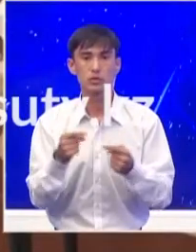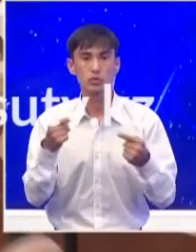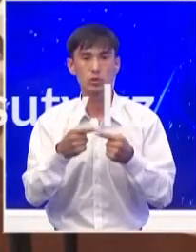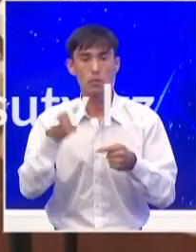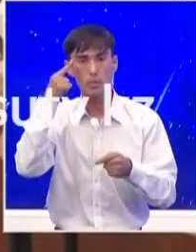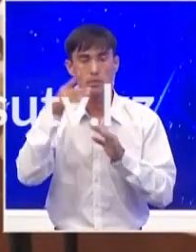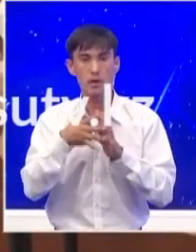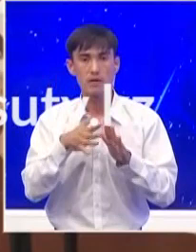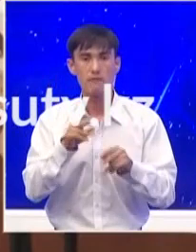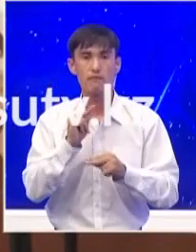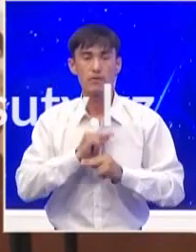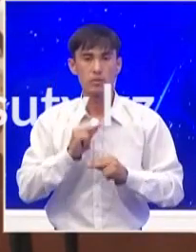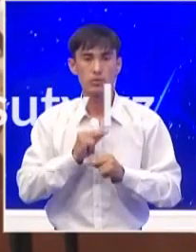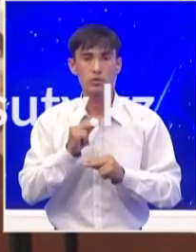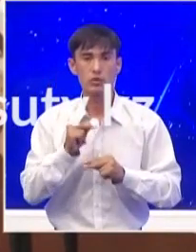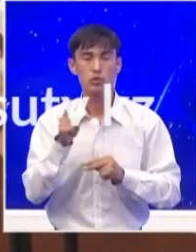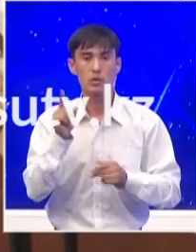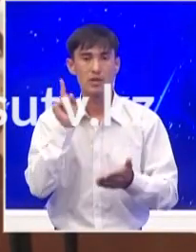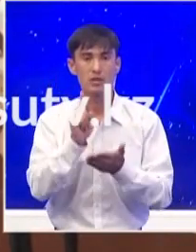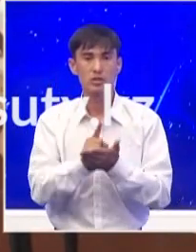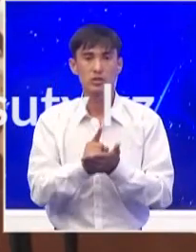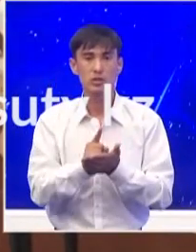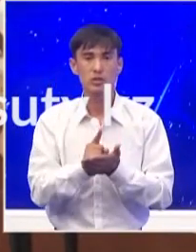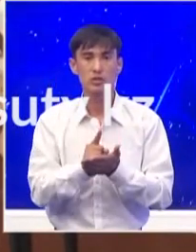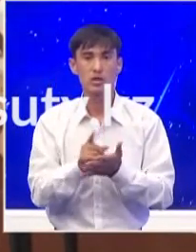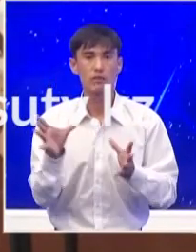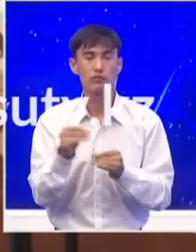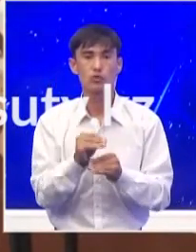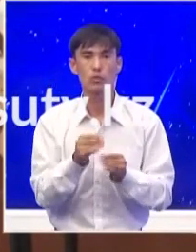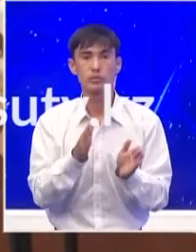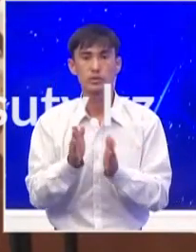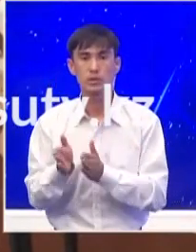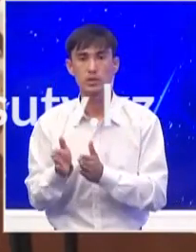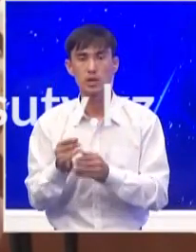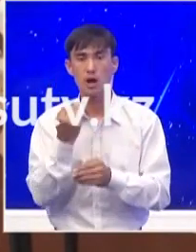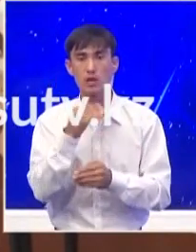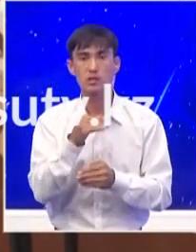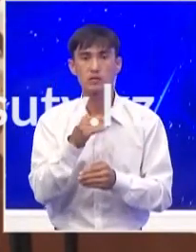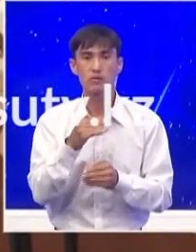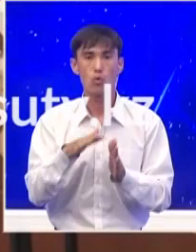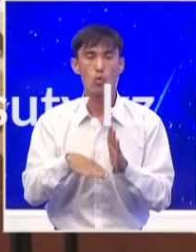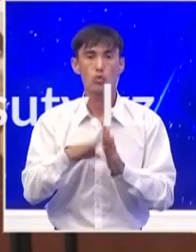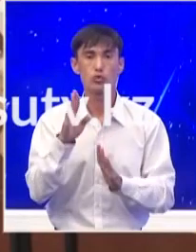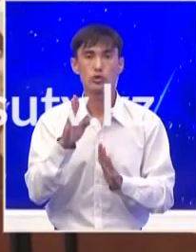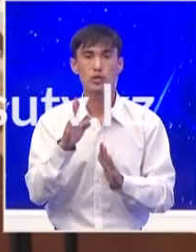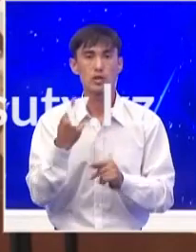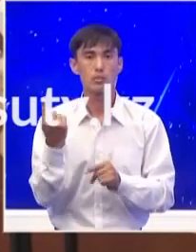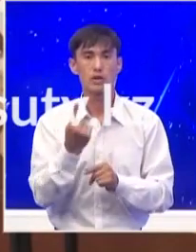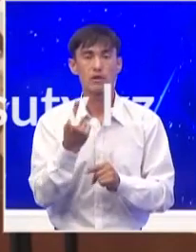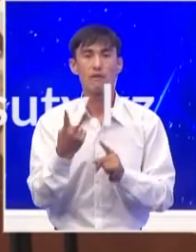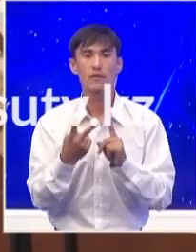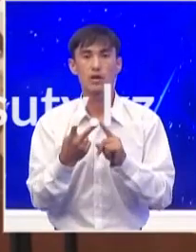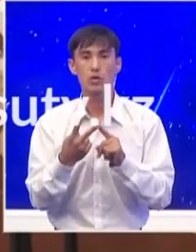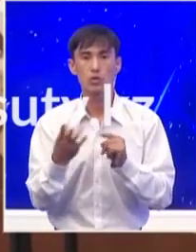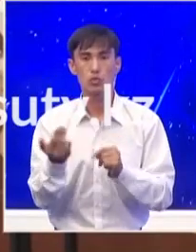понимание выработали что мы должны все в качество значительно улучшить это первое второе